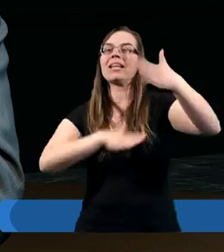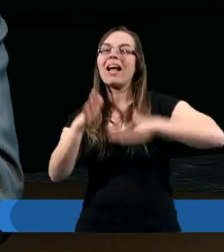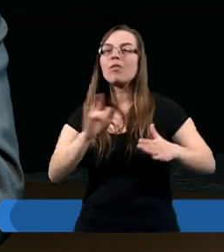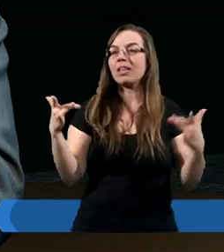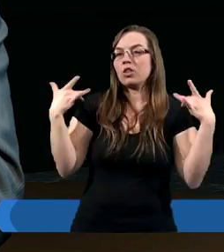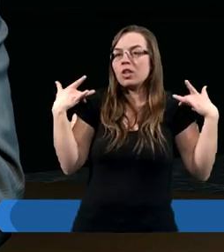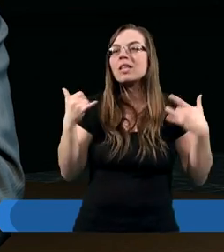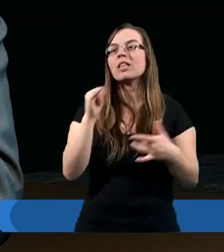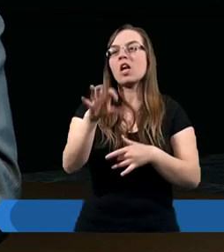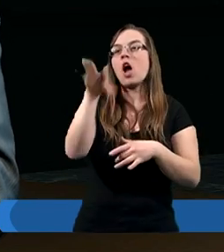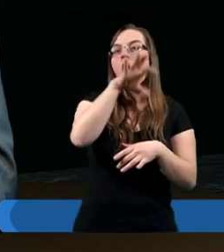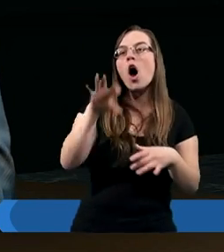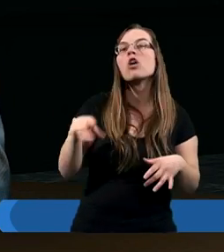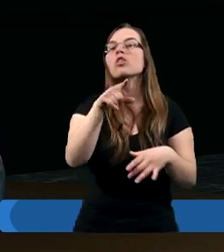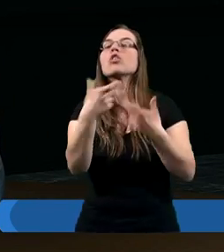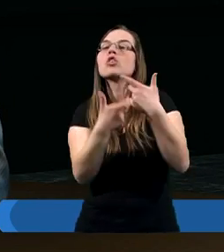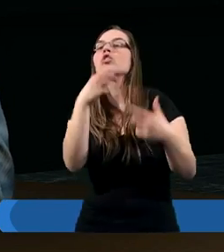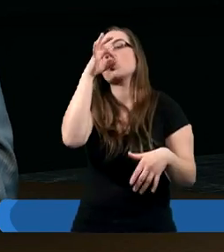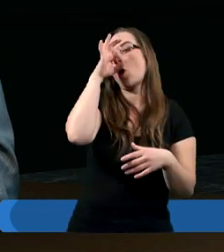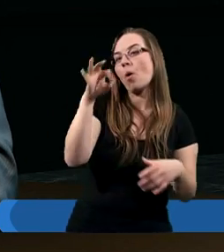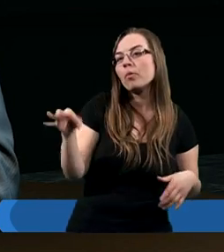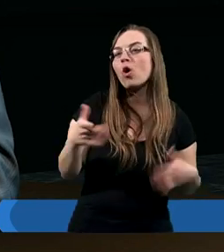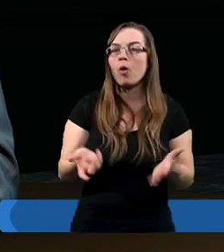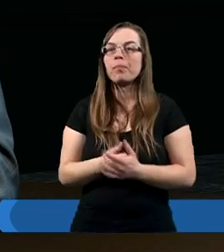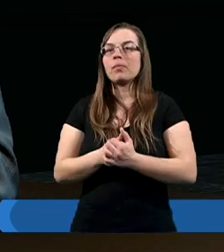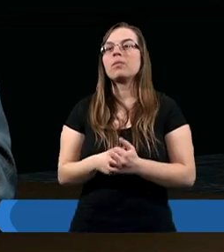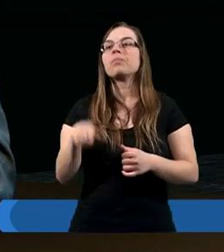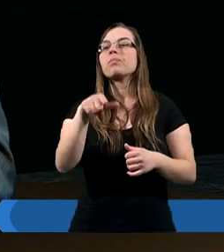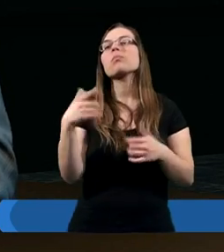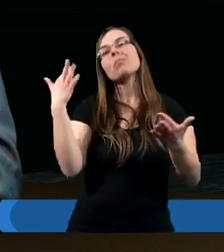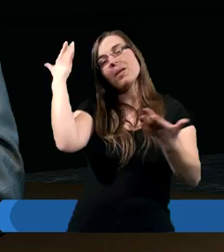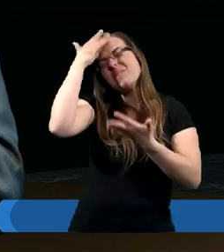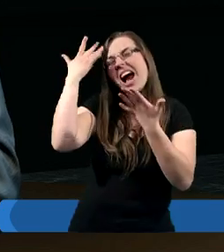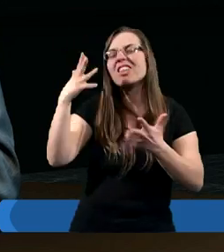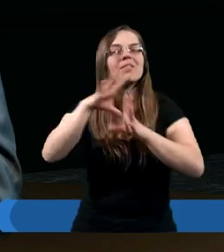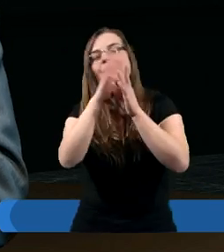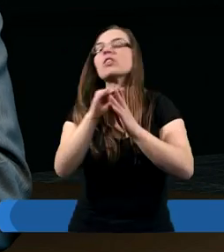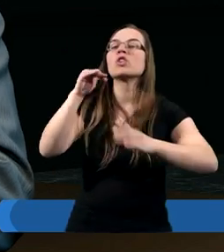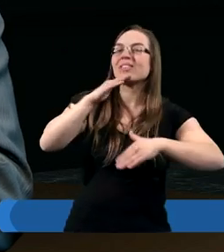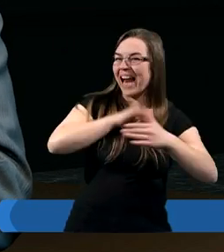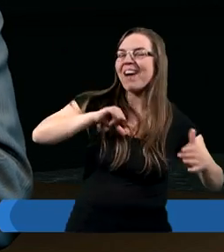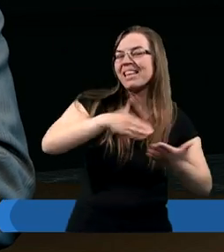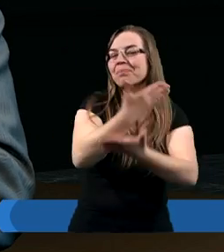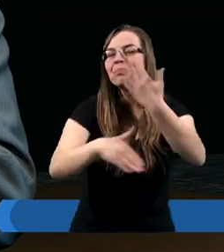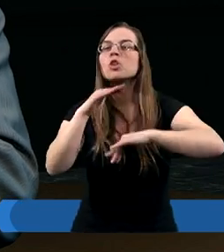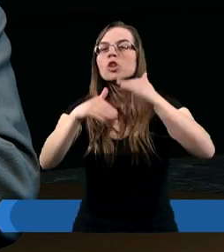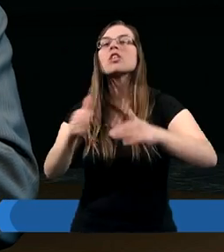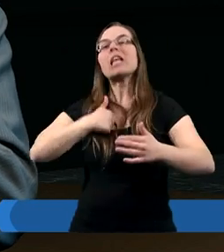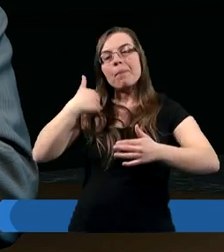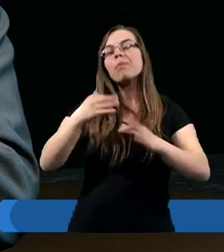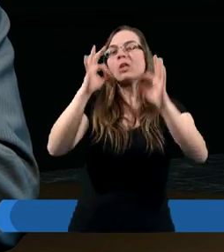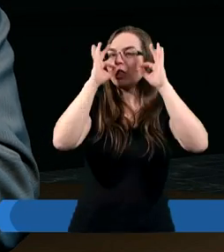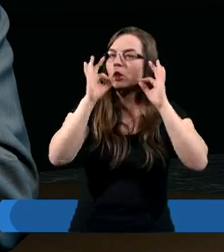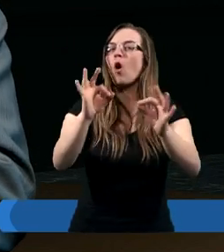zadowolony z życia i oglądać dni dobre? Chyba wszyscy o tym marzymy i sobie życzymy tego, żeby właśnie nasze życie